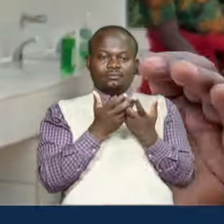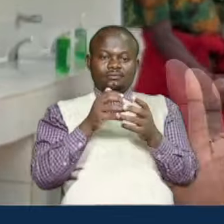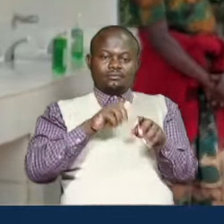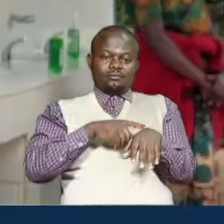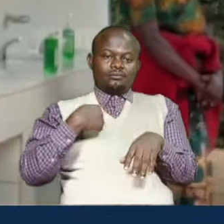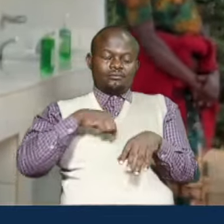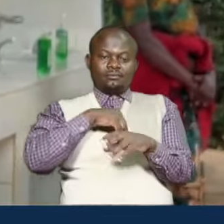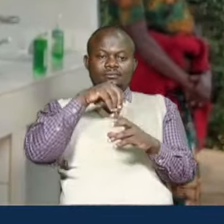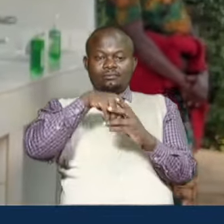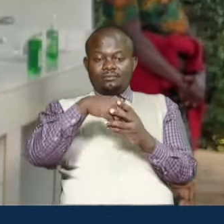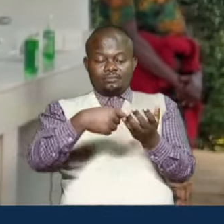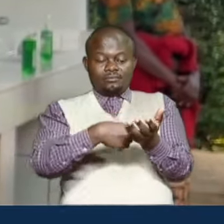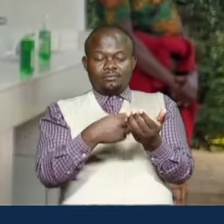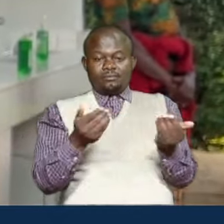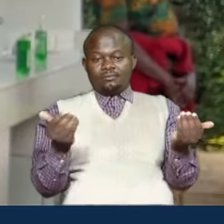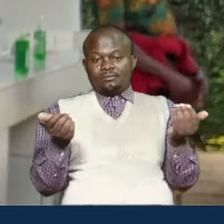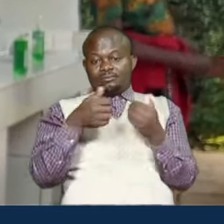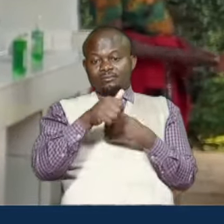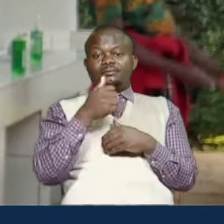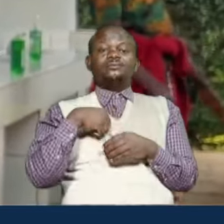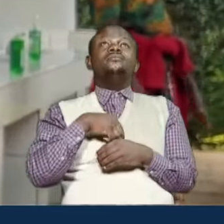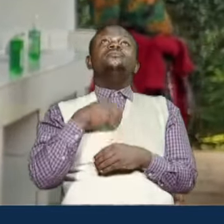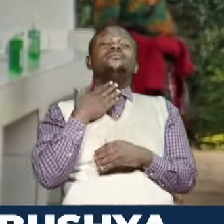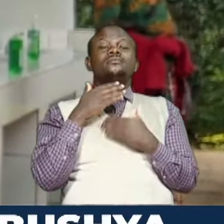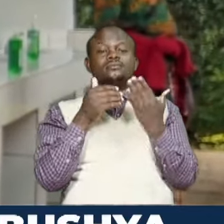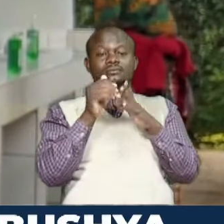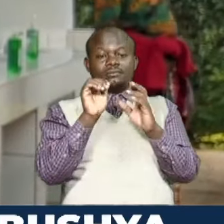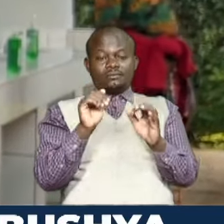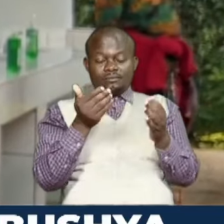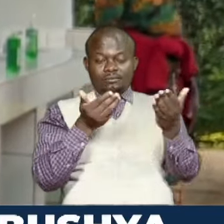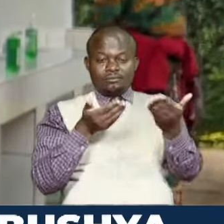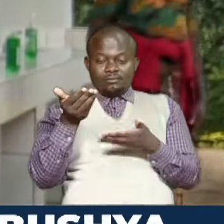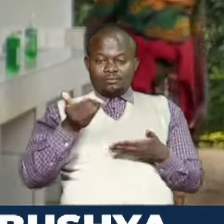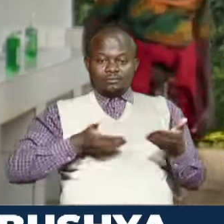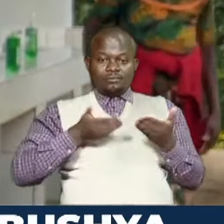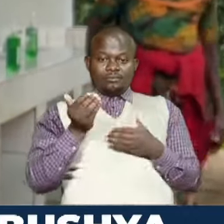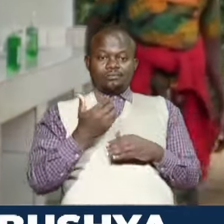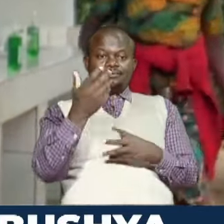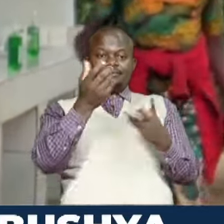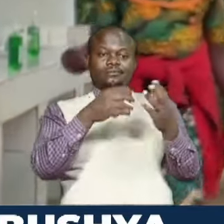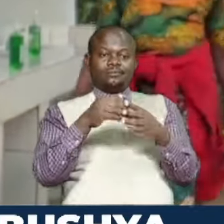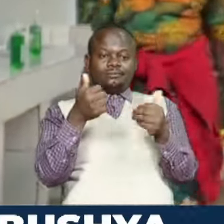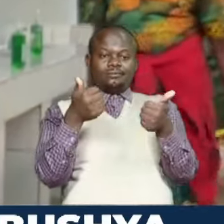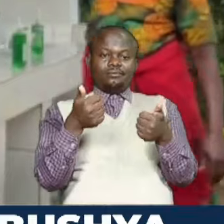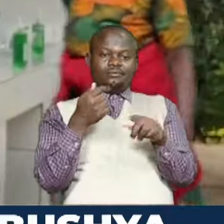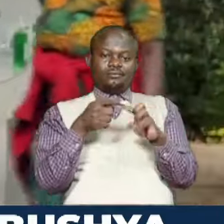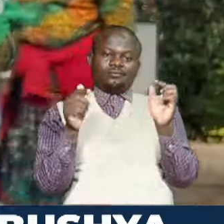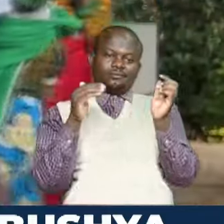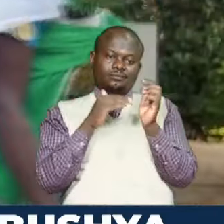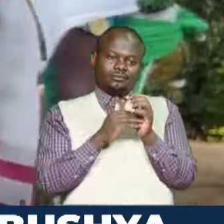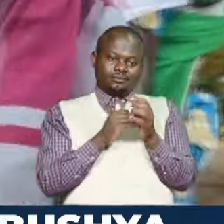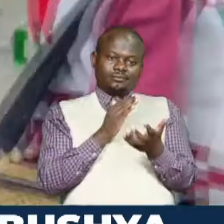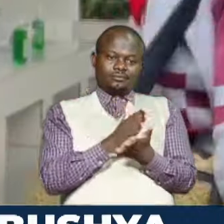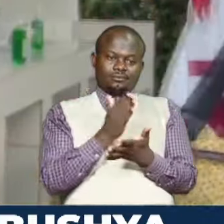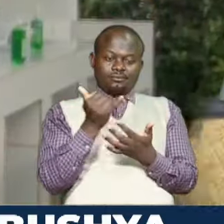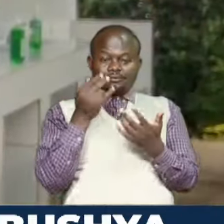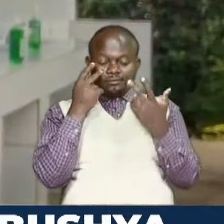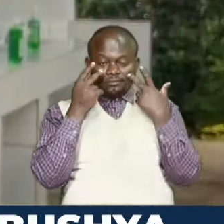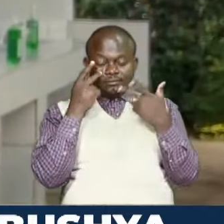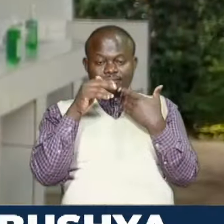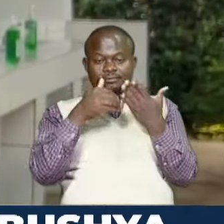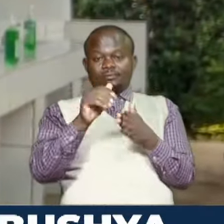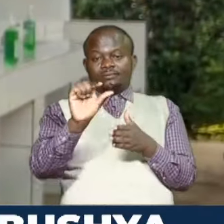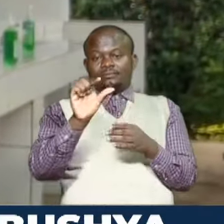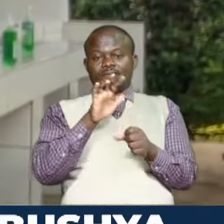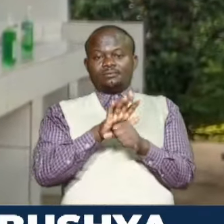abana infection nicyo tuba twifuza ko abana tubakira bagataha ari bazima ariko ubona ko hakiri